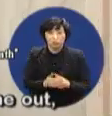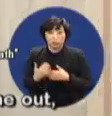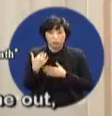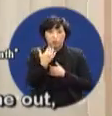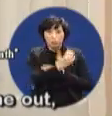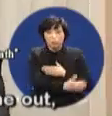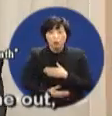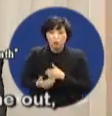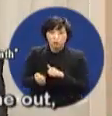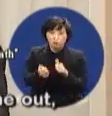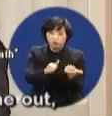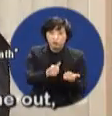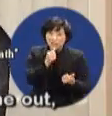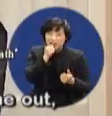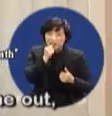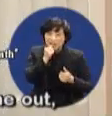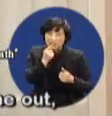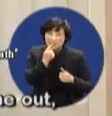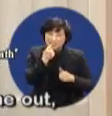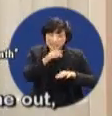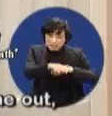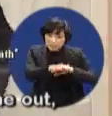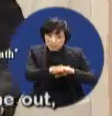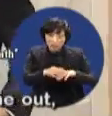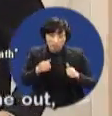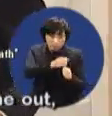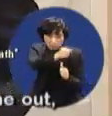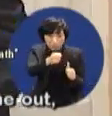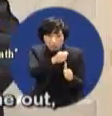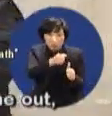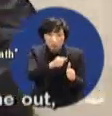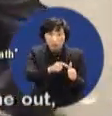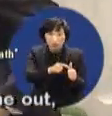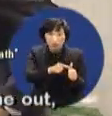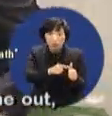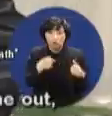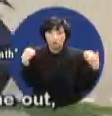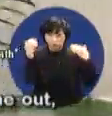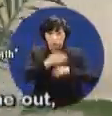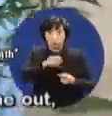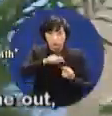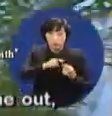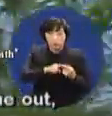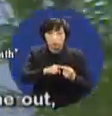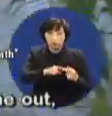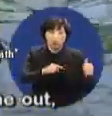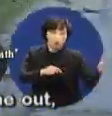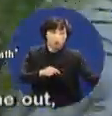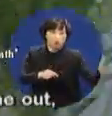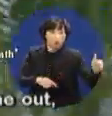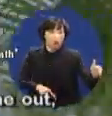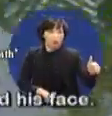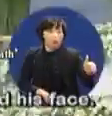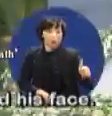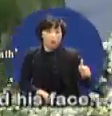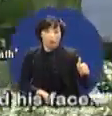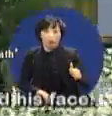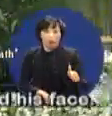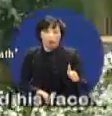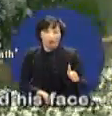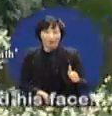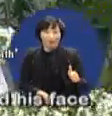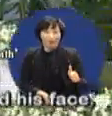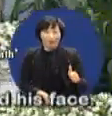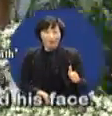시신을 묶어서 묻었던 시신 배를 배복을 입고 걸어 나오는 거야. 이거